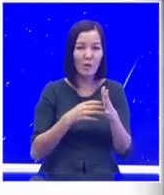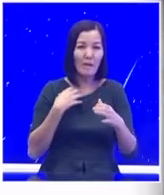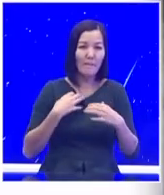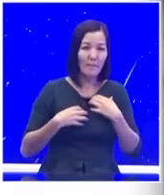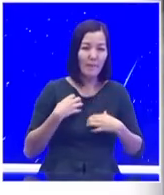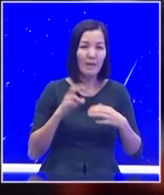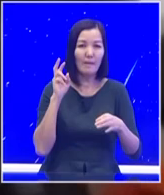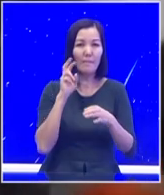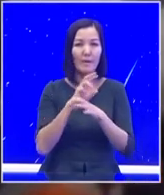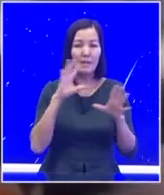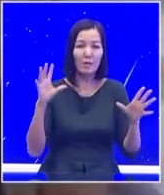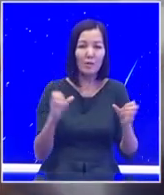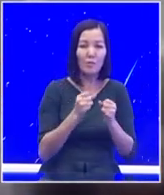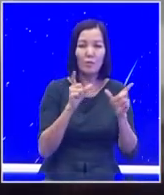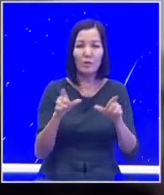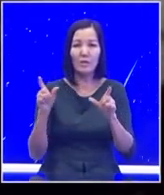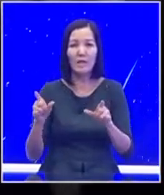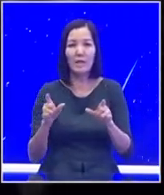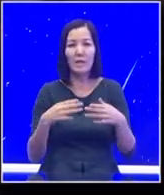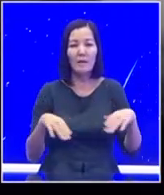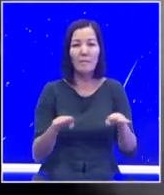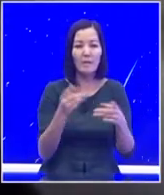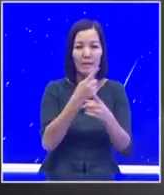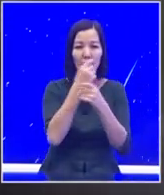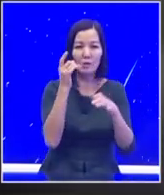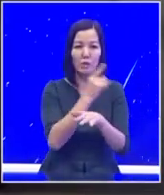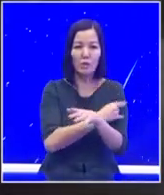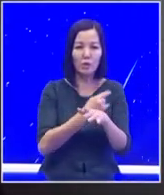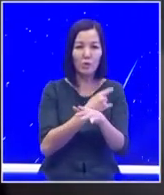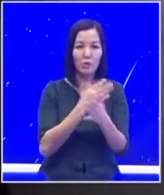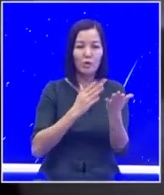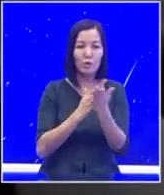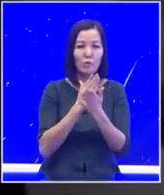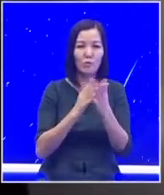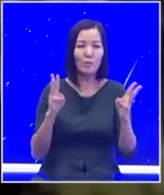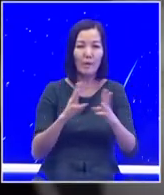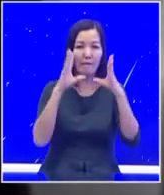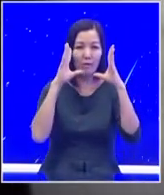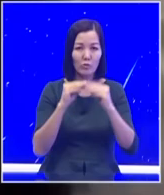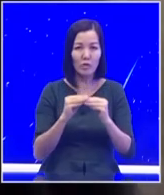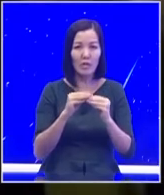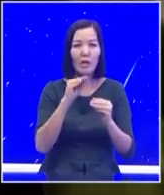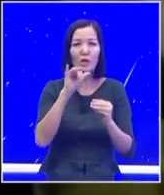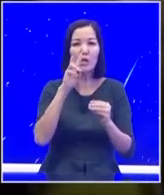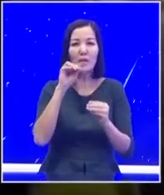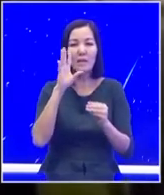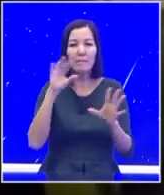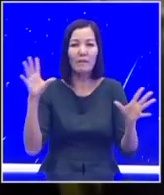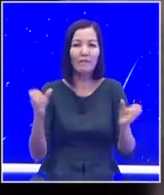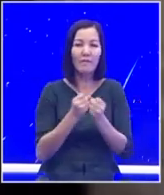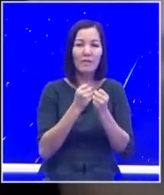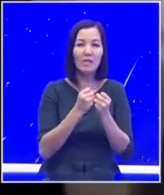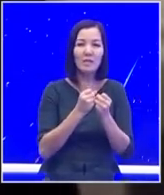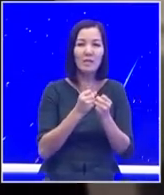он принялся эвакуировать людей. Параллельно передал сообщение в дежурную часть службы пожаротушения. Ерлан Жанабаев вытащил